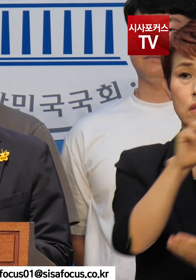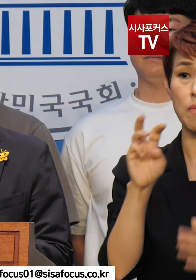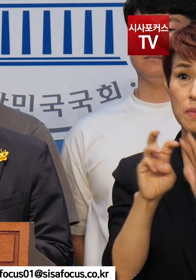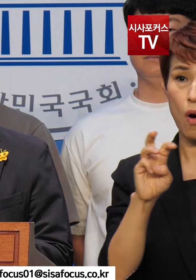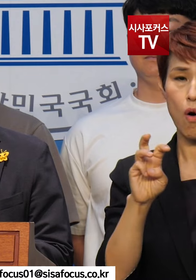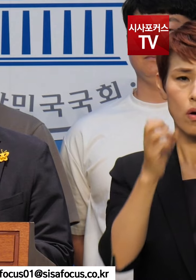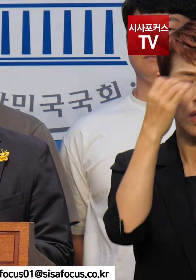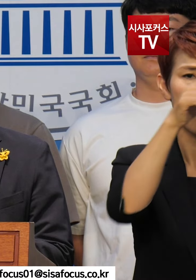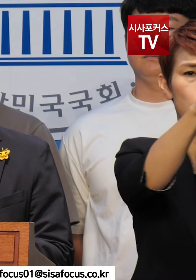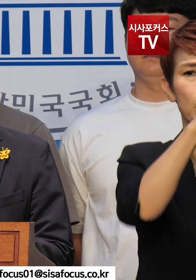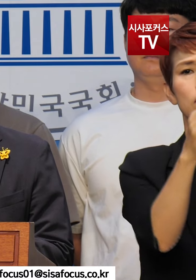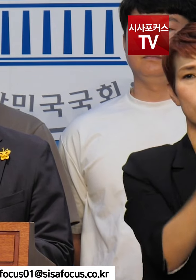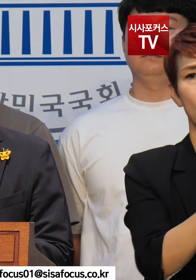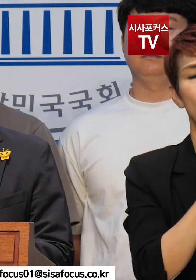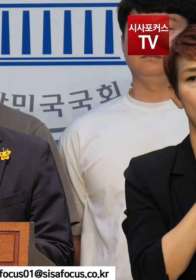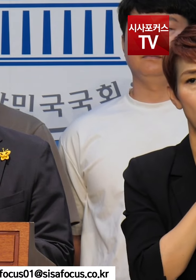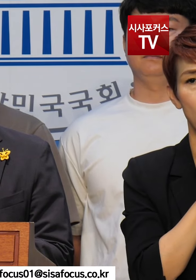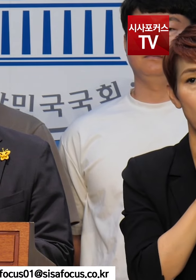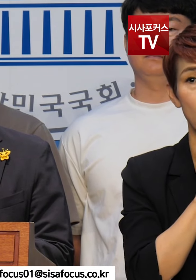새로 뽑으면서도